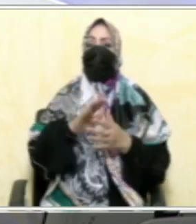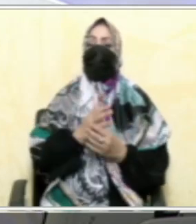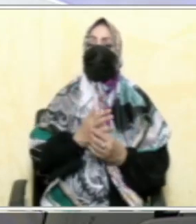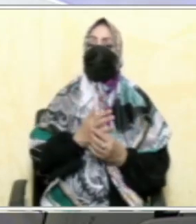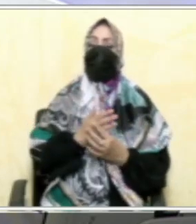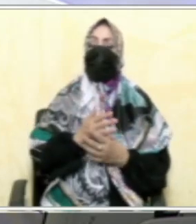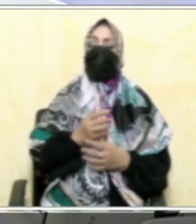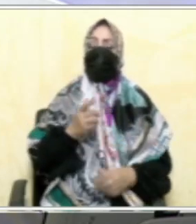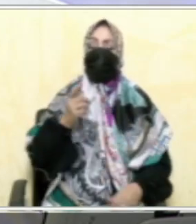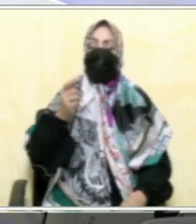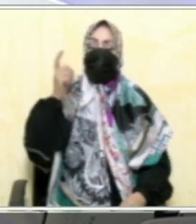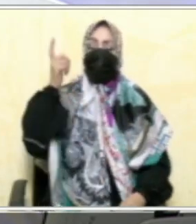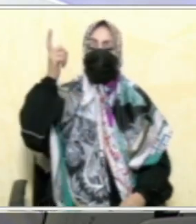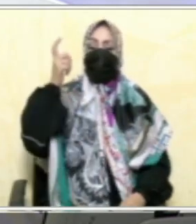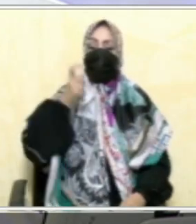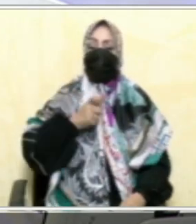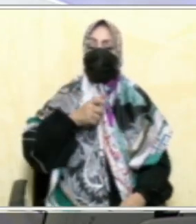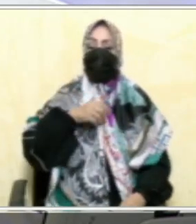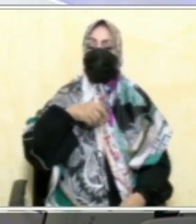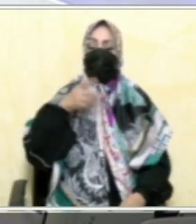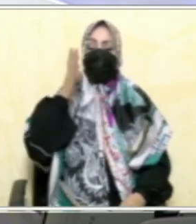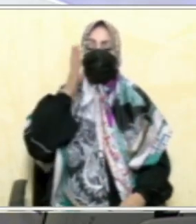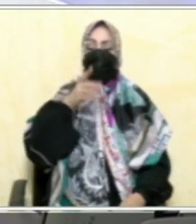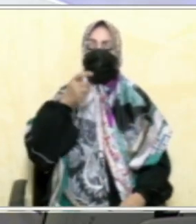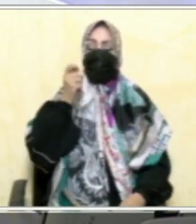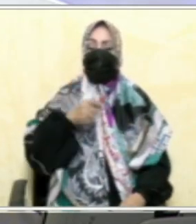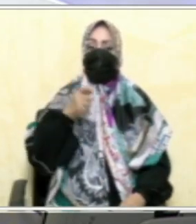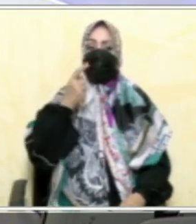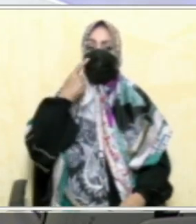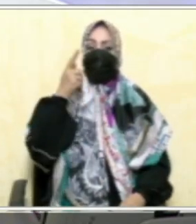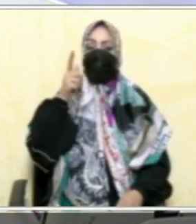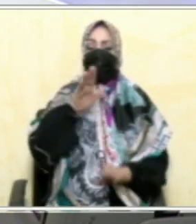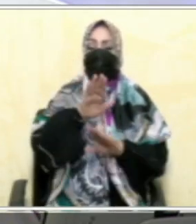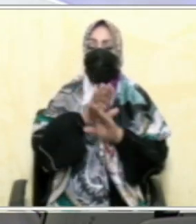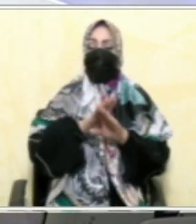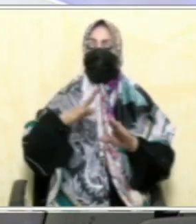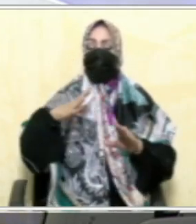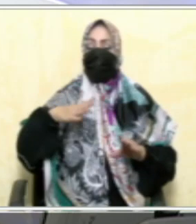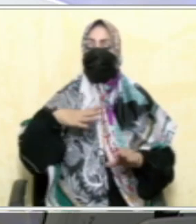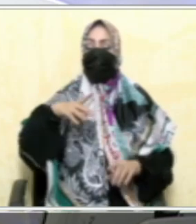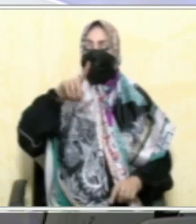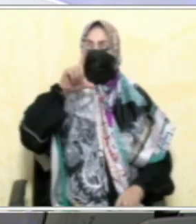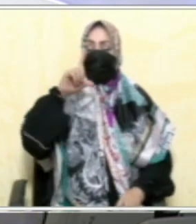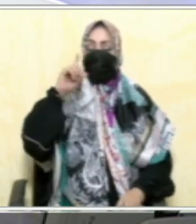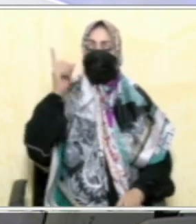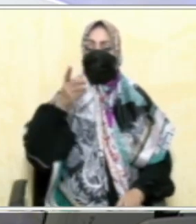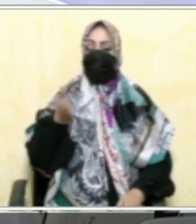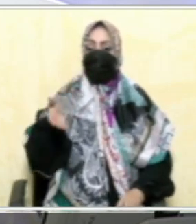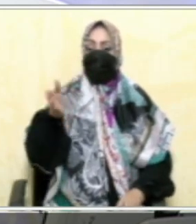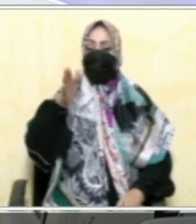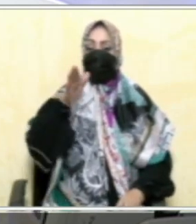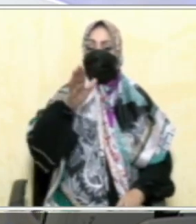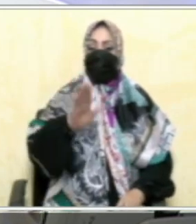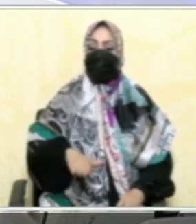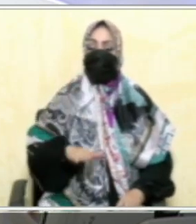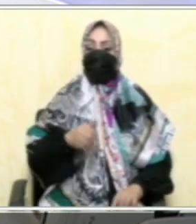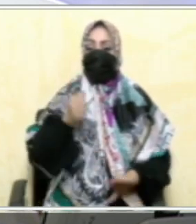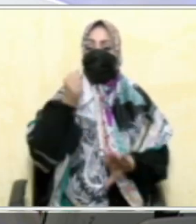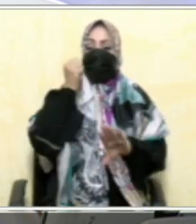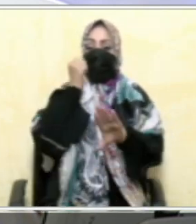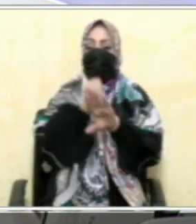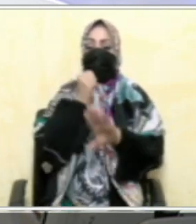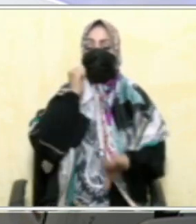يوم يموت وهو غاش لرعيته إلا حرم الله عليه الجنة. فإيش معنى أن ابن